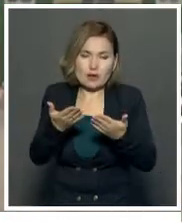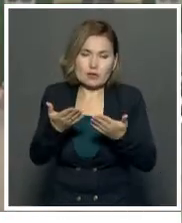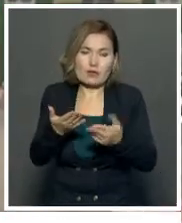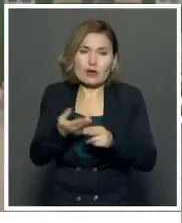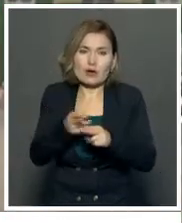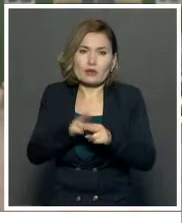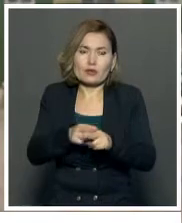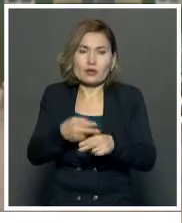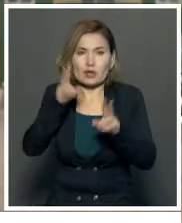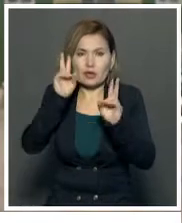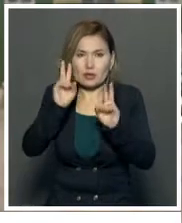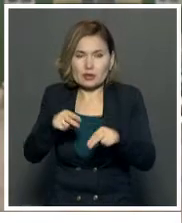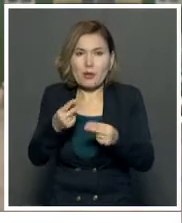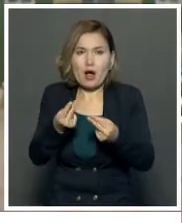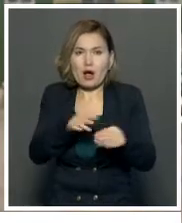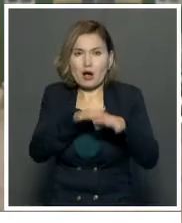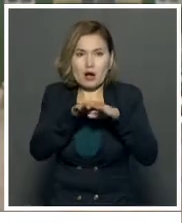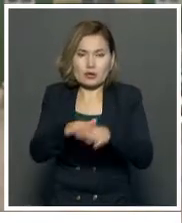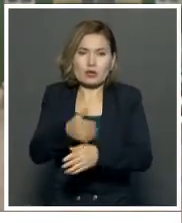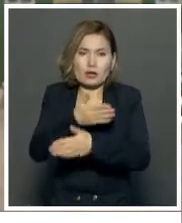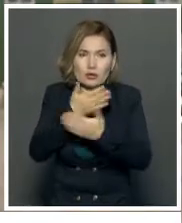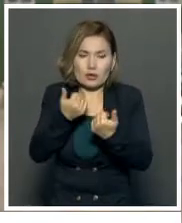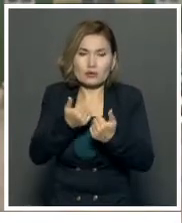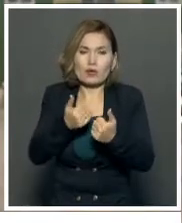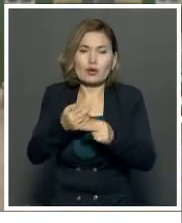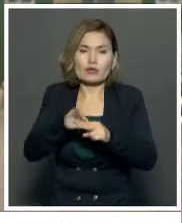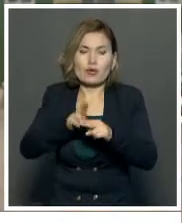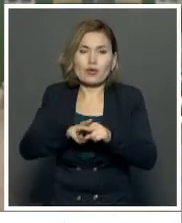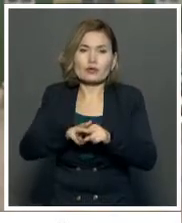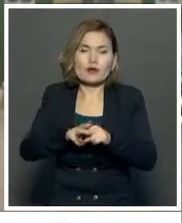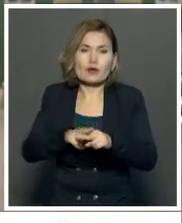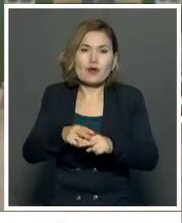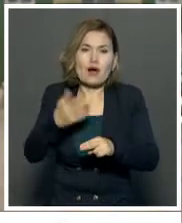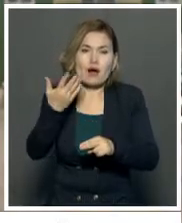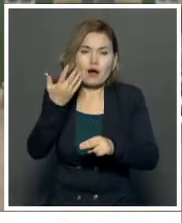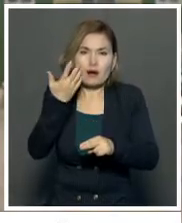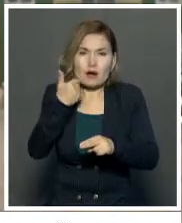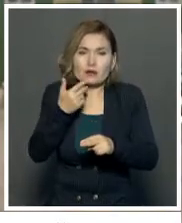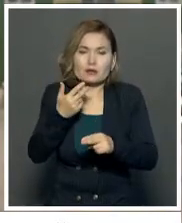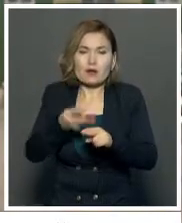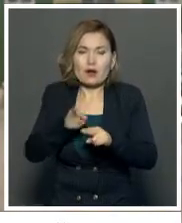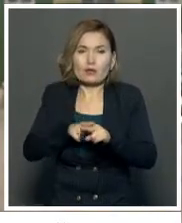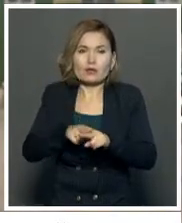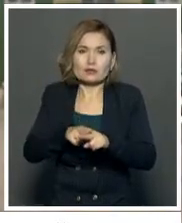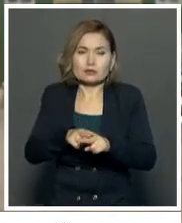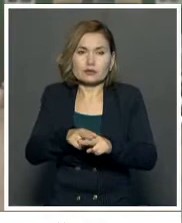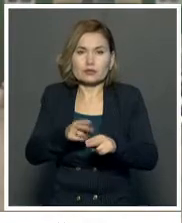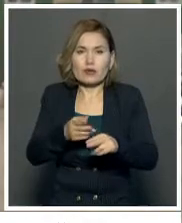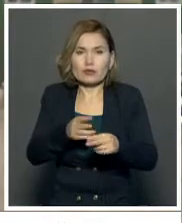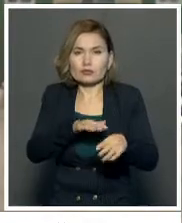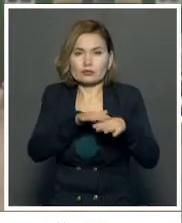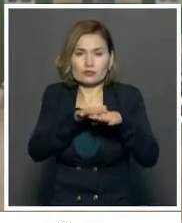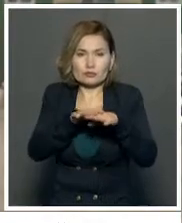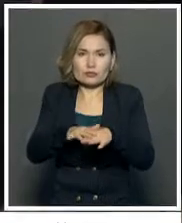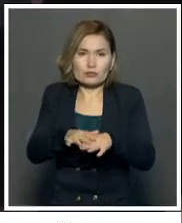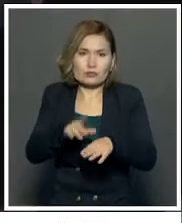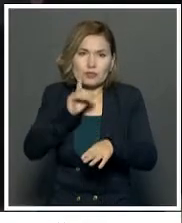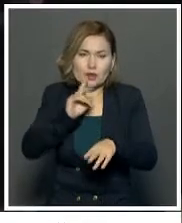бөлінген жоқ, бізге бөлінген ақшаларына алған материалды істедік, енді ақша жоқ, тоқтап тұр дейді. Бәрі қаржылық мәселеге тіреліп тұр, бүйтіп қарап